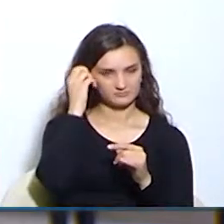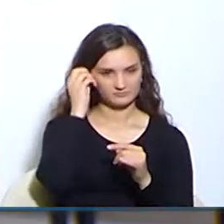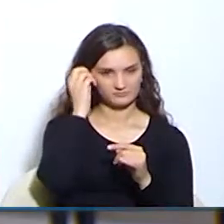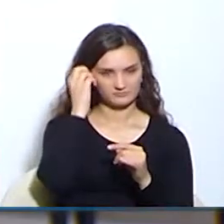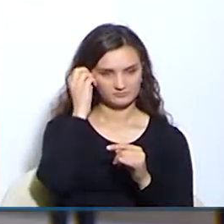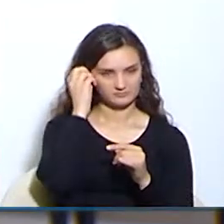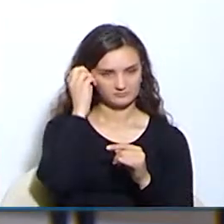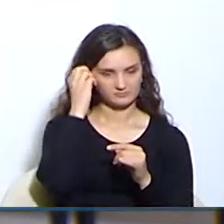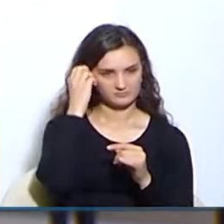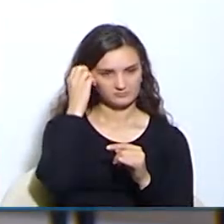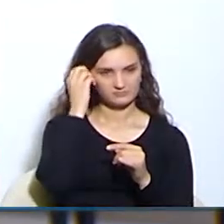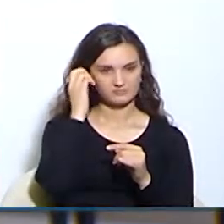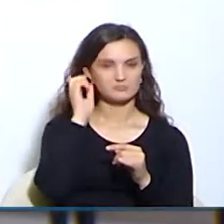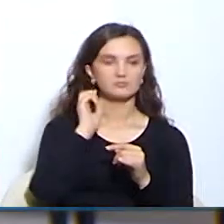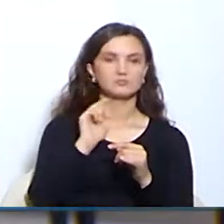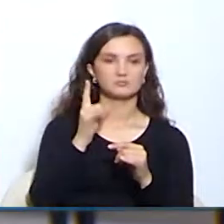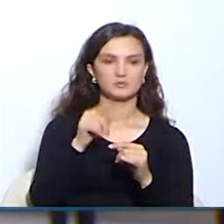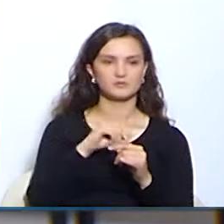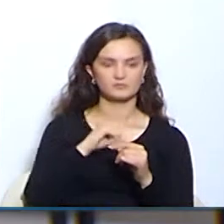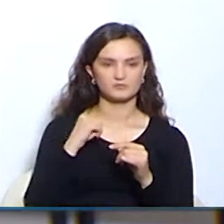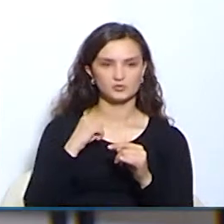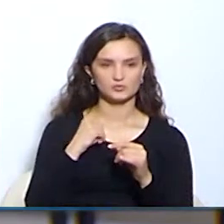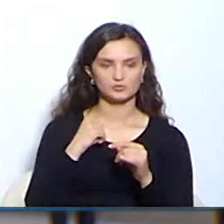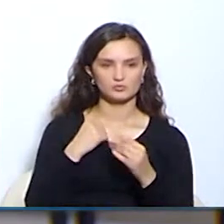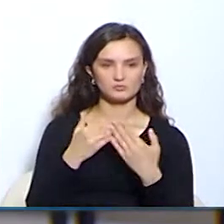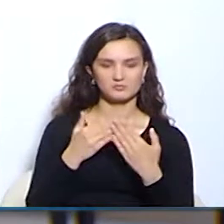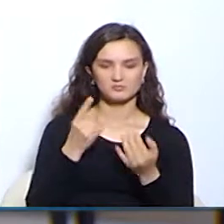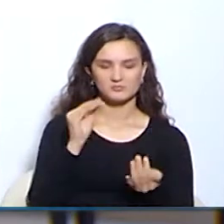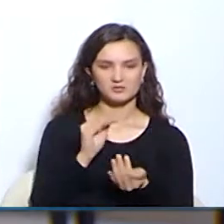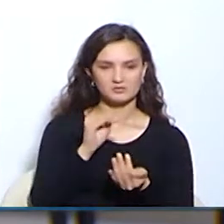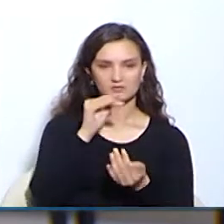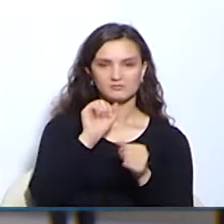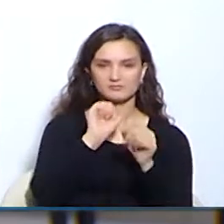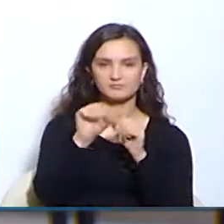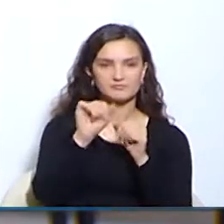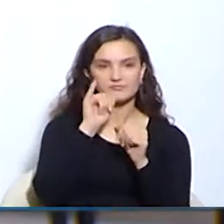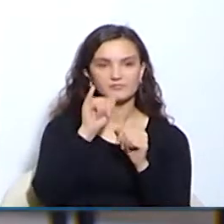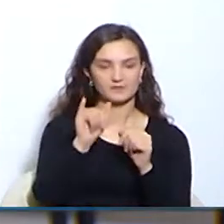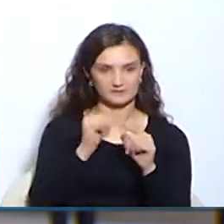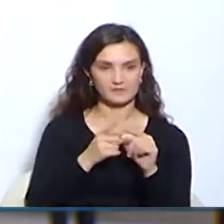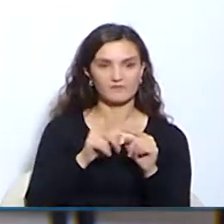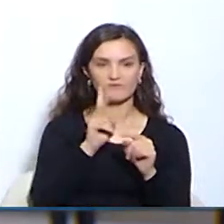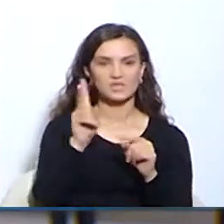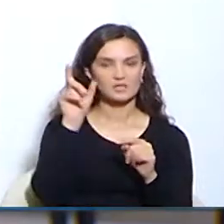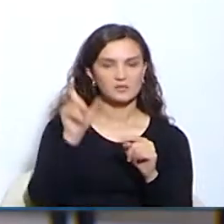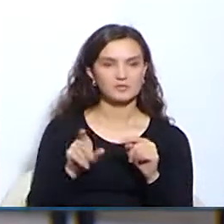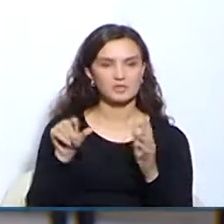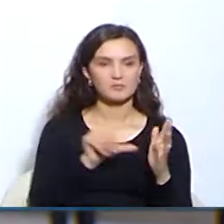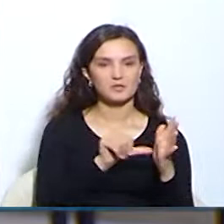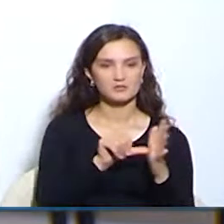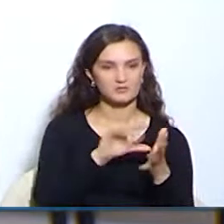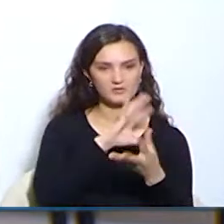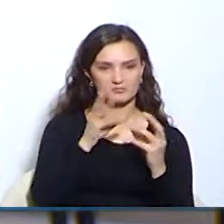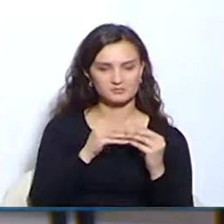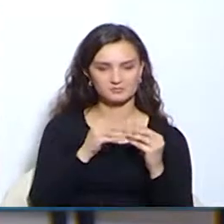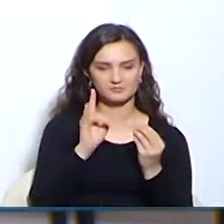სტრესორი და მას ჯერ კიდევ არ აქვს გამკლავების მექანიზმები. ამ დროს ვინ არის ის ადამიანი, რომელიც ეხმარება ამ